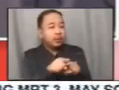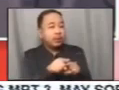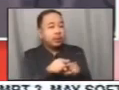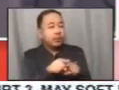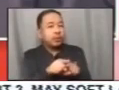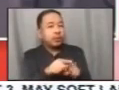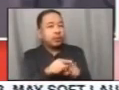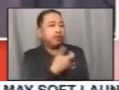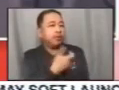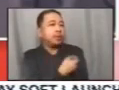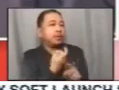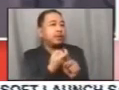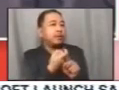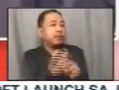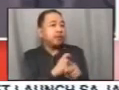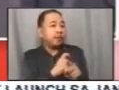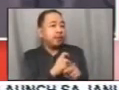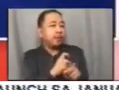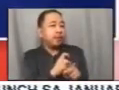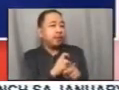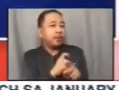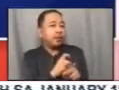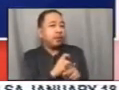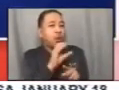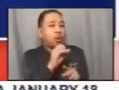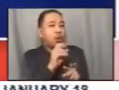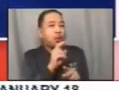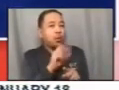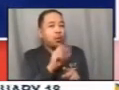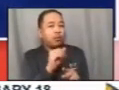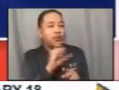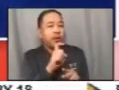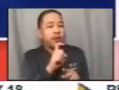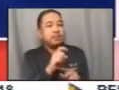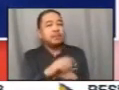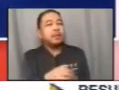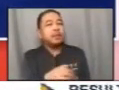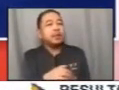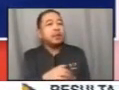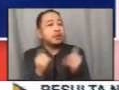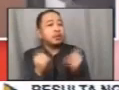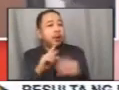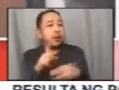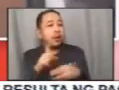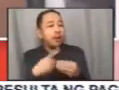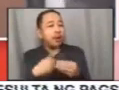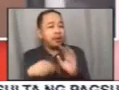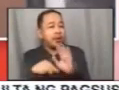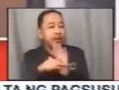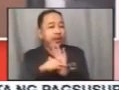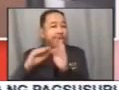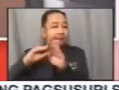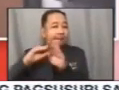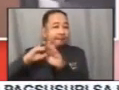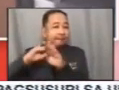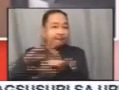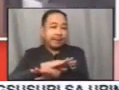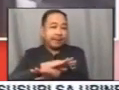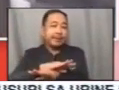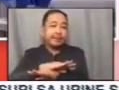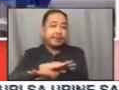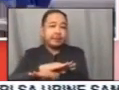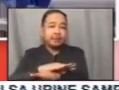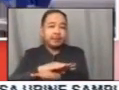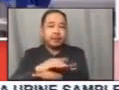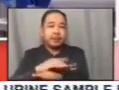Health, meron kaming monitoring sa adverse effects after immunization. Kailangan mo yun. Kailangan after maturukan kayo